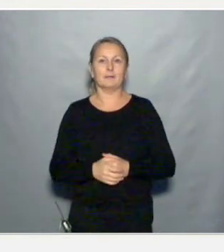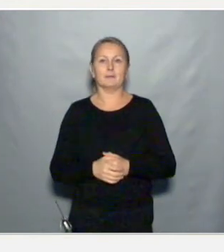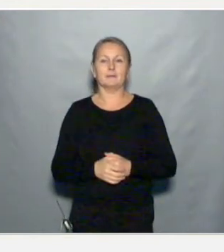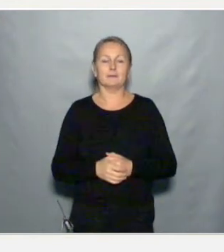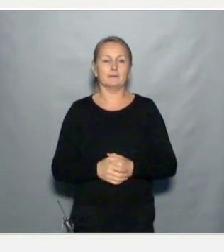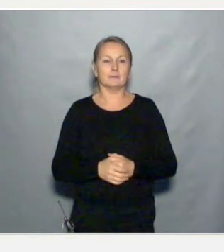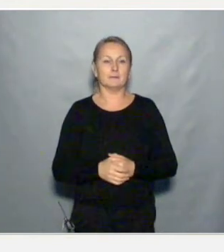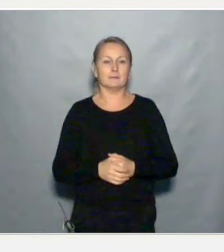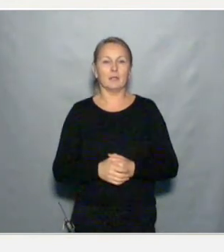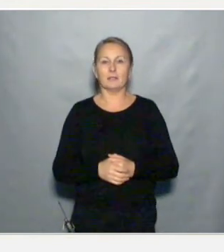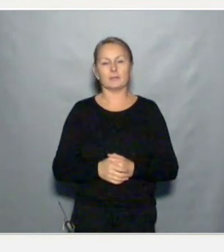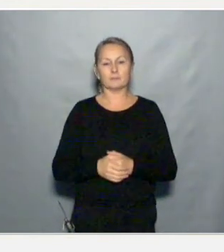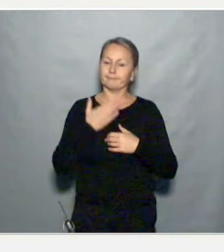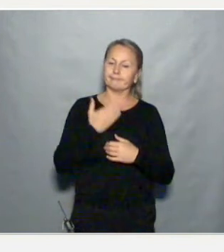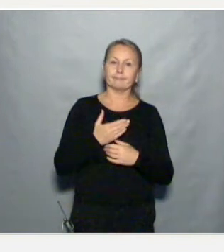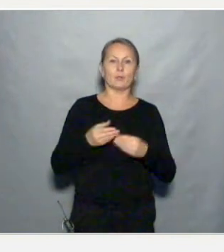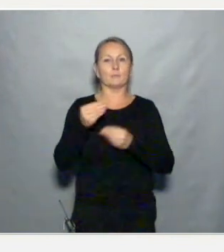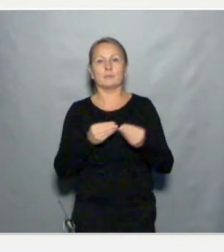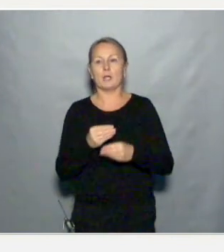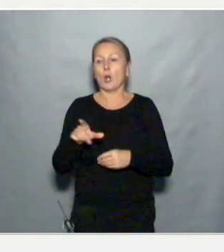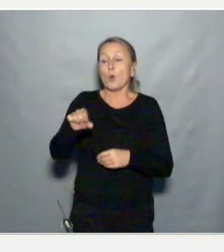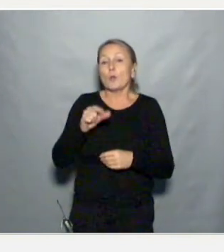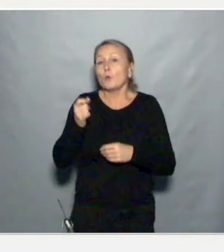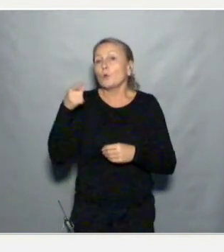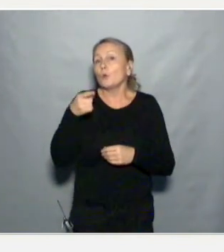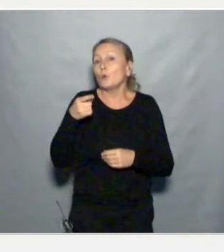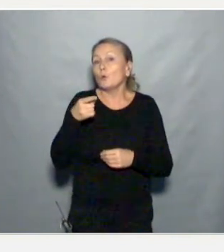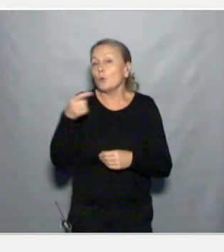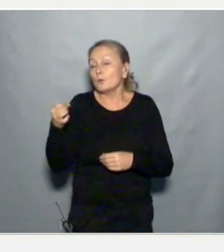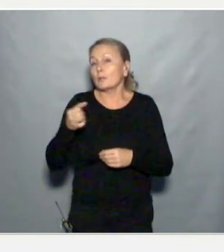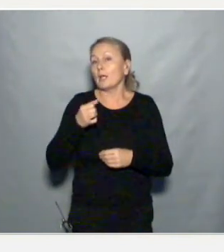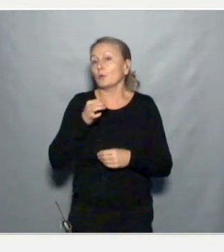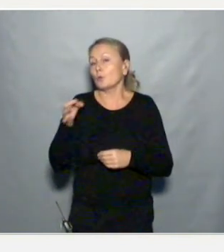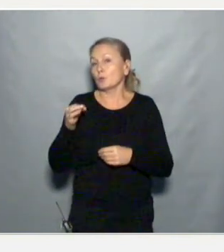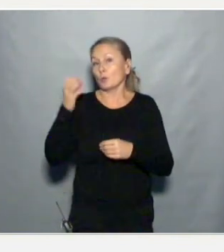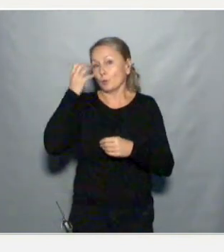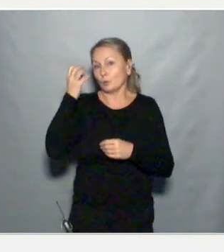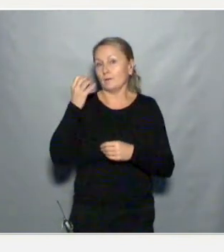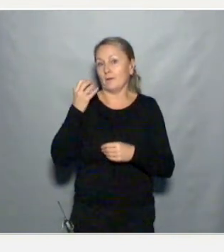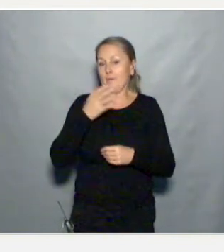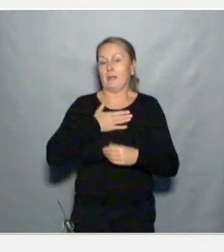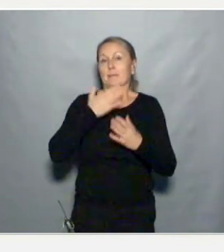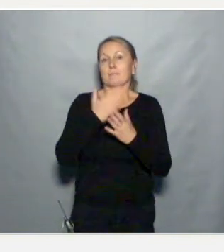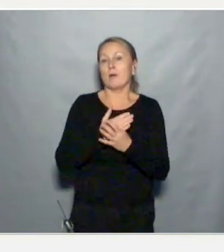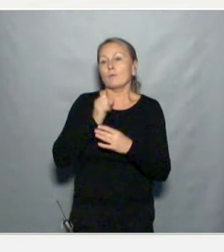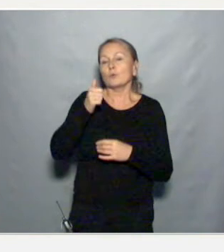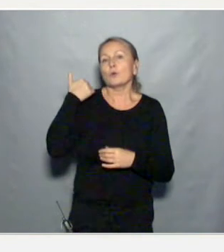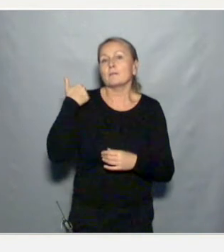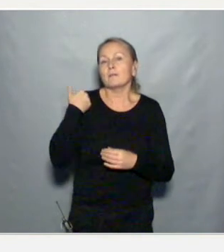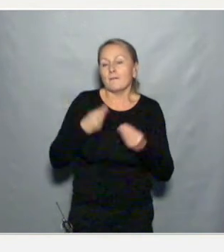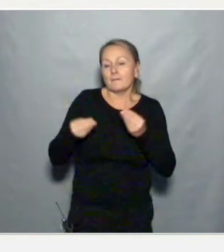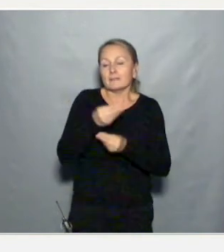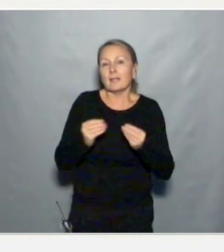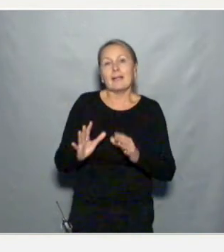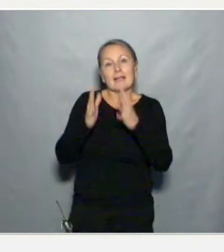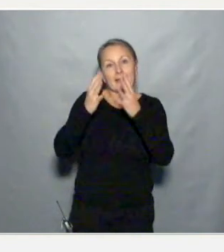kaosig ekonomi. Däremot så lånade jag några 100 000 kronor av min bank för några år sedan för att då kanske finansiera det